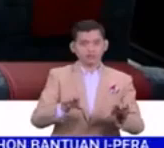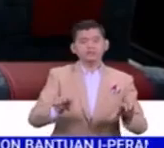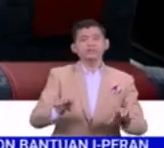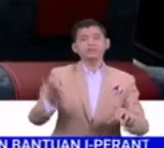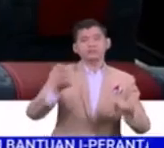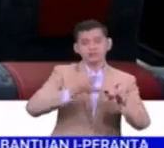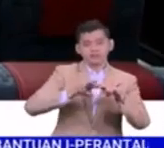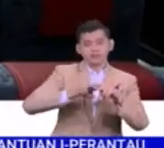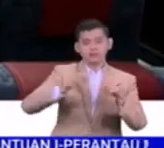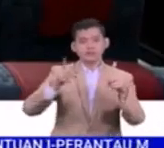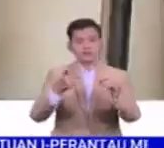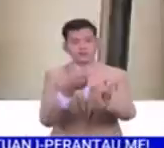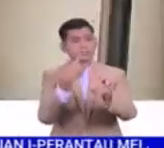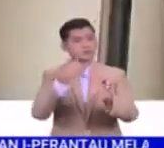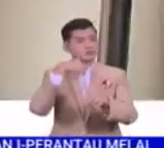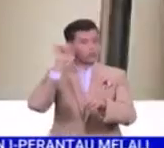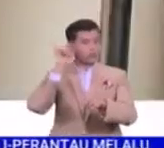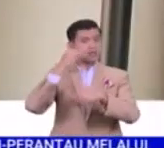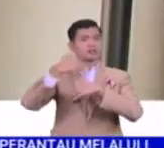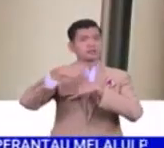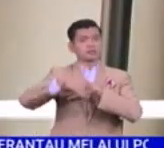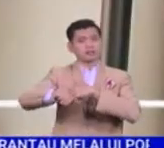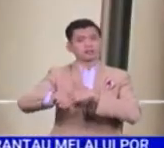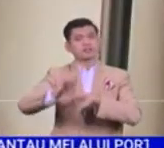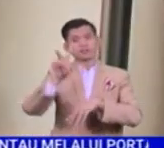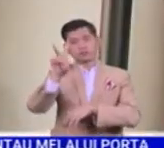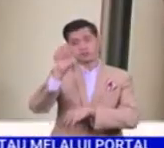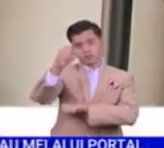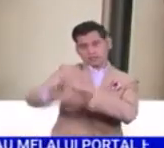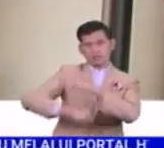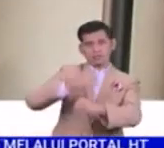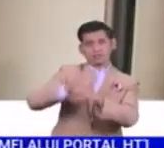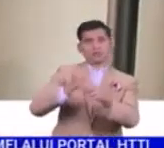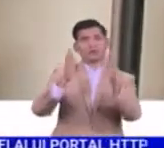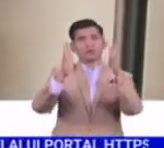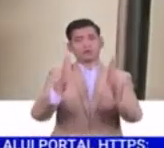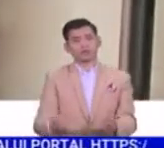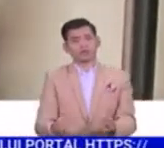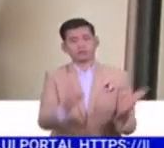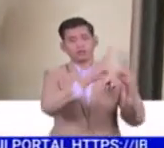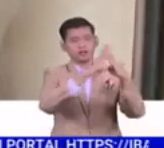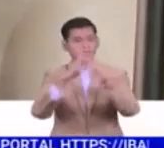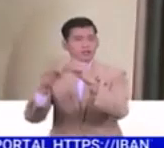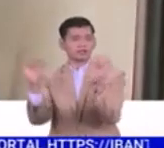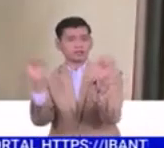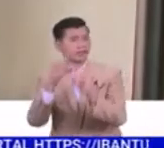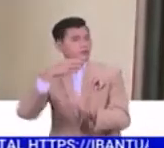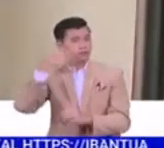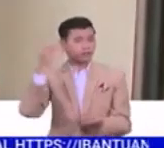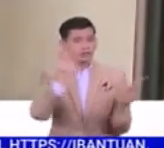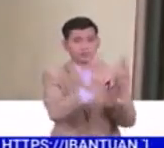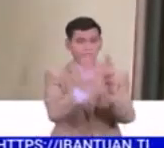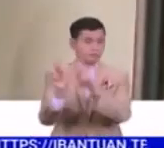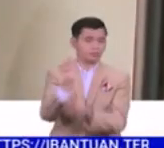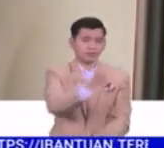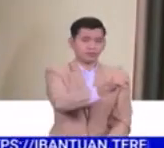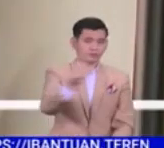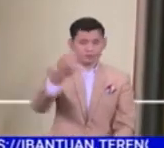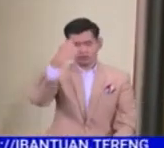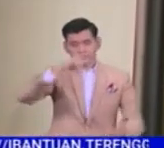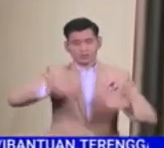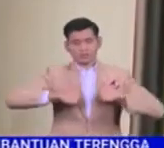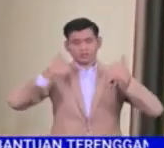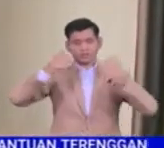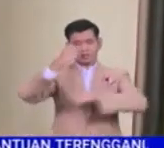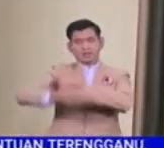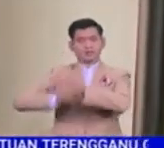pertamanya semalam. Selepas hampir 2 tahun warga kota tidak pulang ke kampung halaman untuk berhari raya,